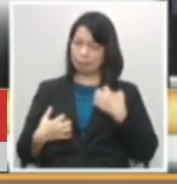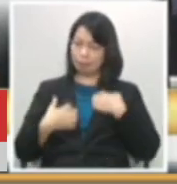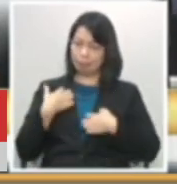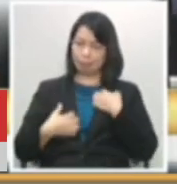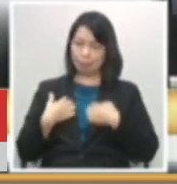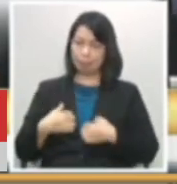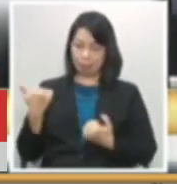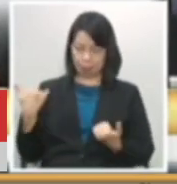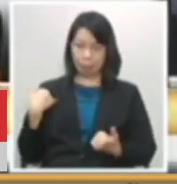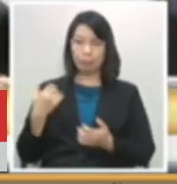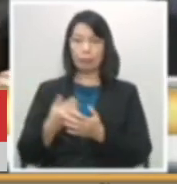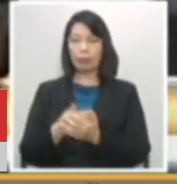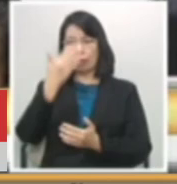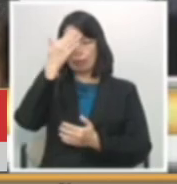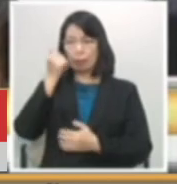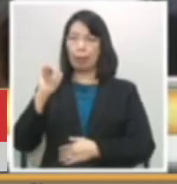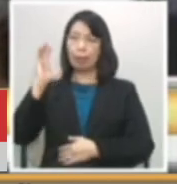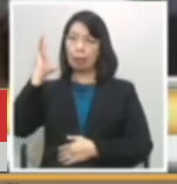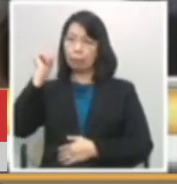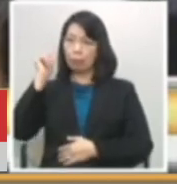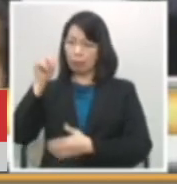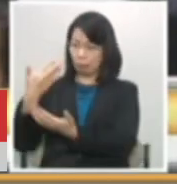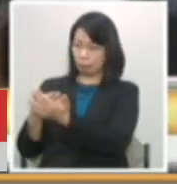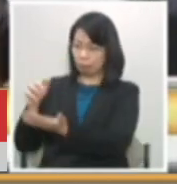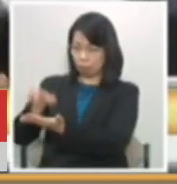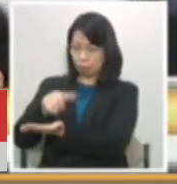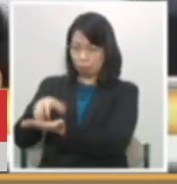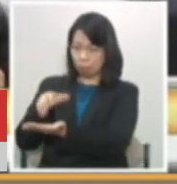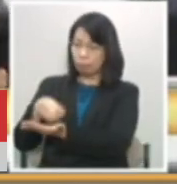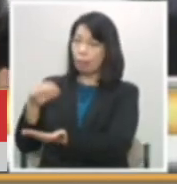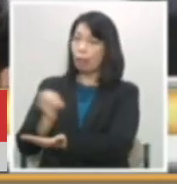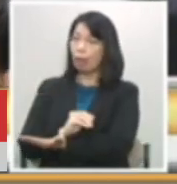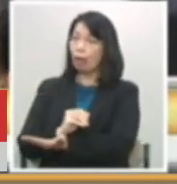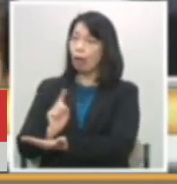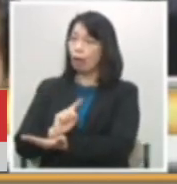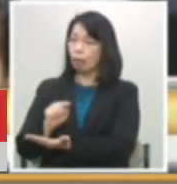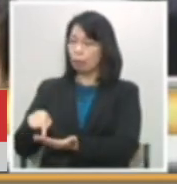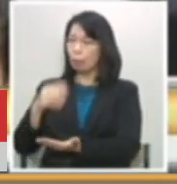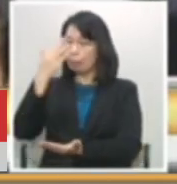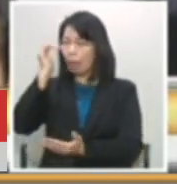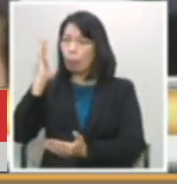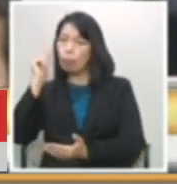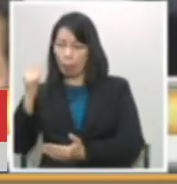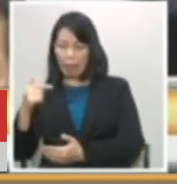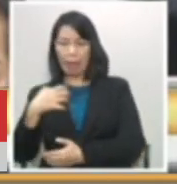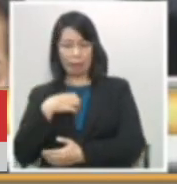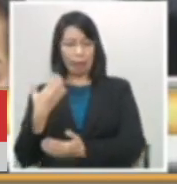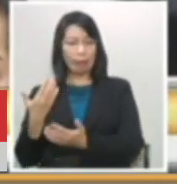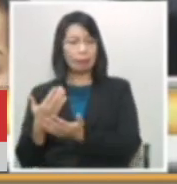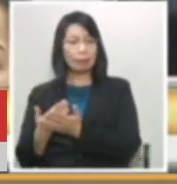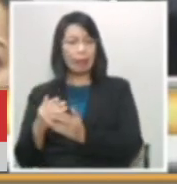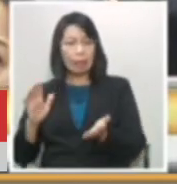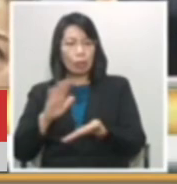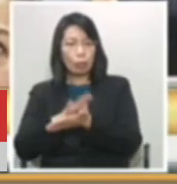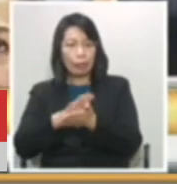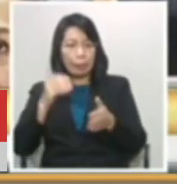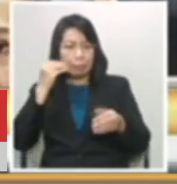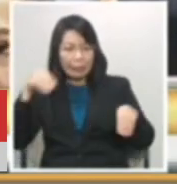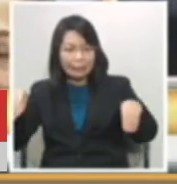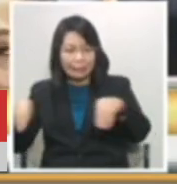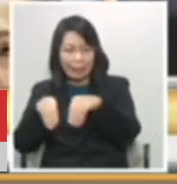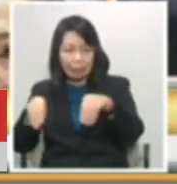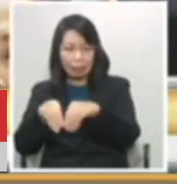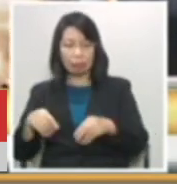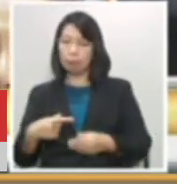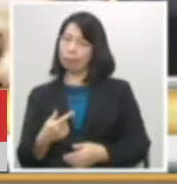งินจากผู้ปกครองที่ต้องการส่งบุตรหลานเข้าโรงเรียนใกล้บ้านแม้ว่าเราจะทราบว่ามีปัญห